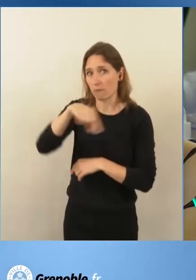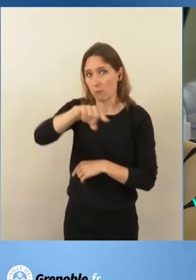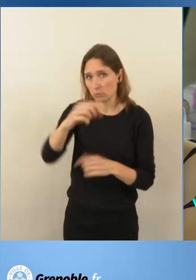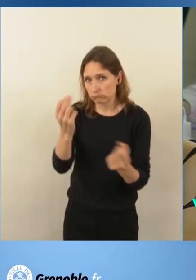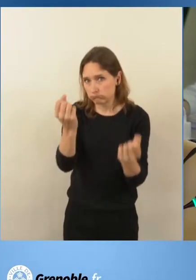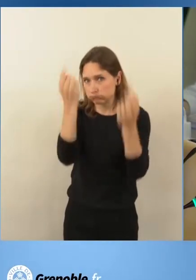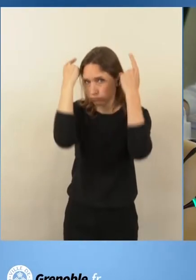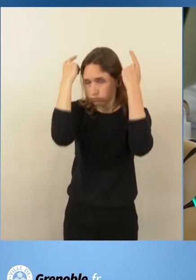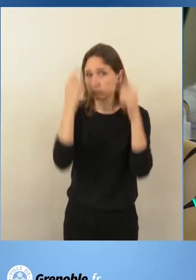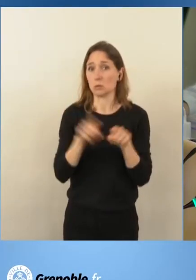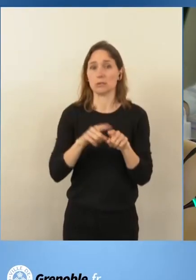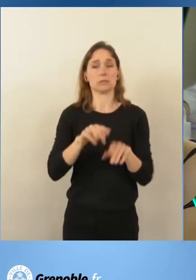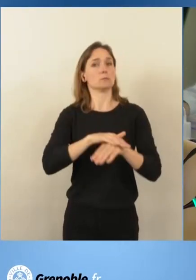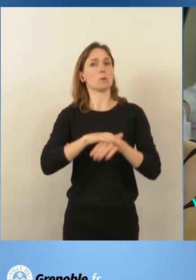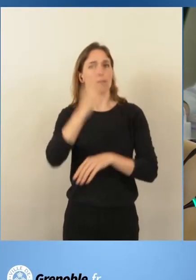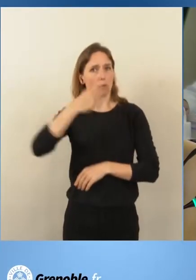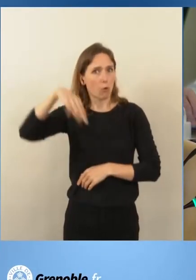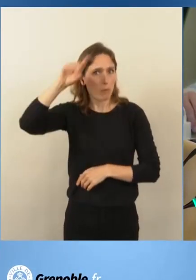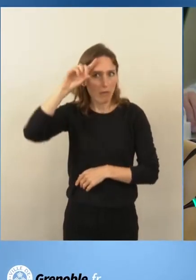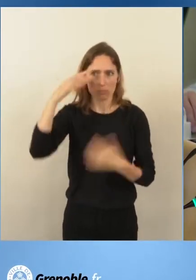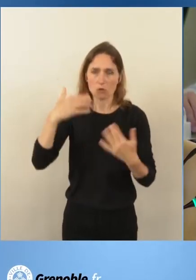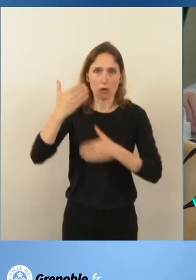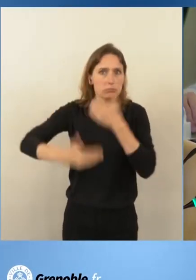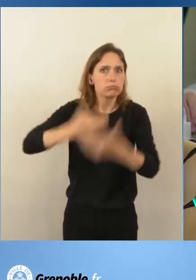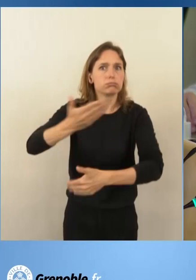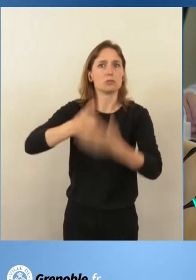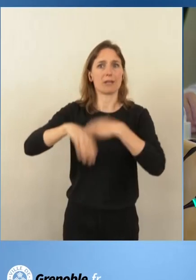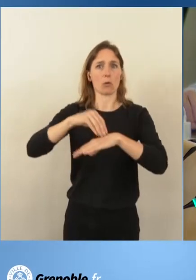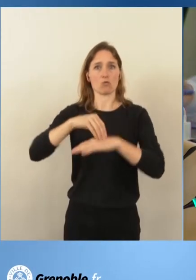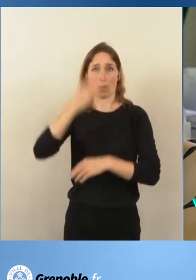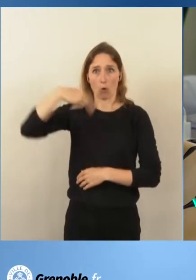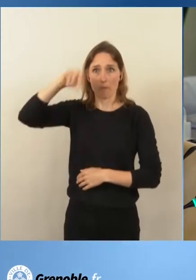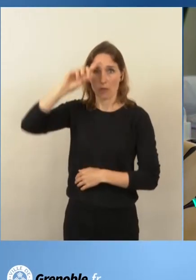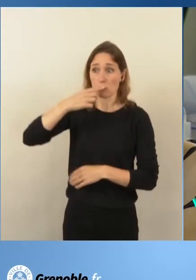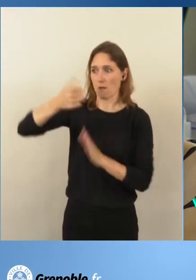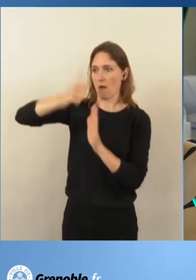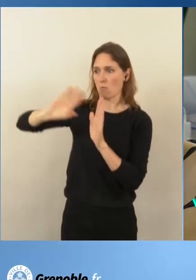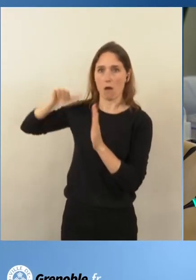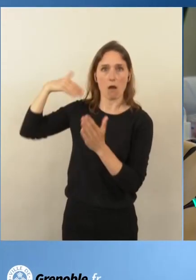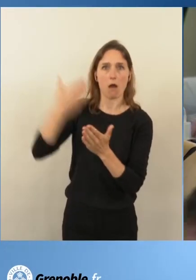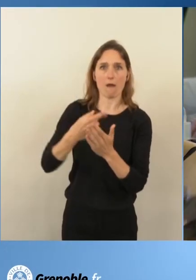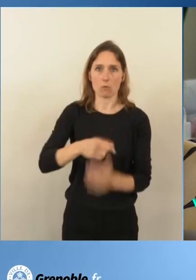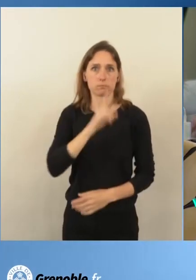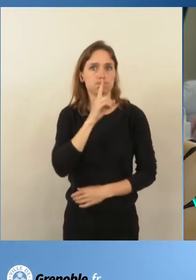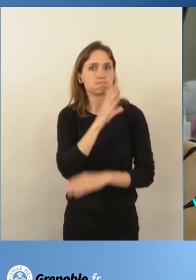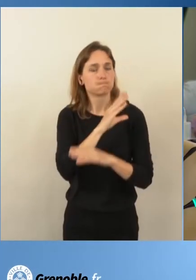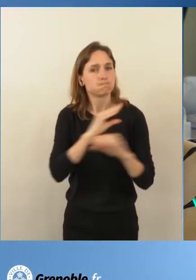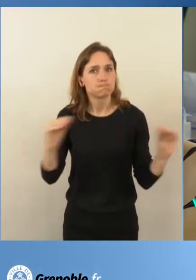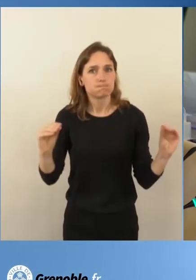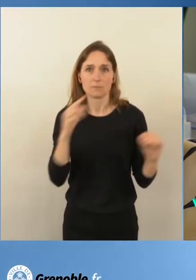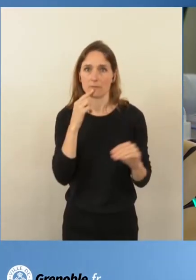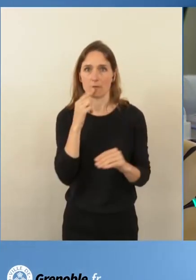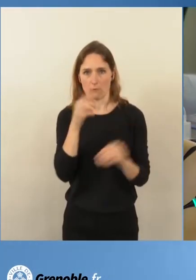européenne et les progrès considérables qui ont eu lieu au Conseil européen depuis un mois vous voulez passer sous silence ça en dit long sur le prisme